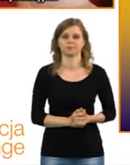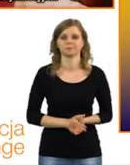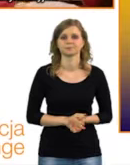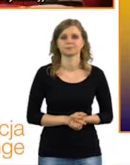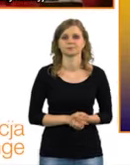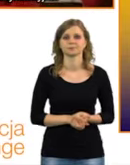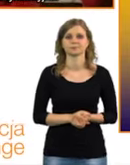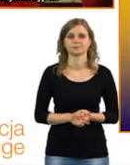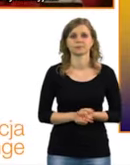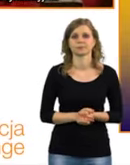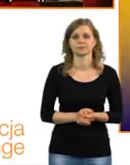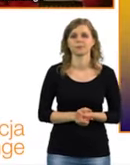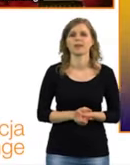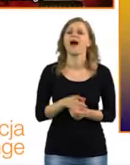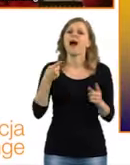lepsza.